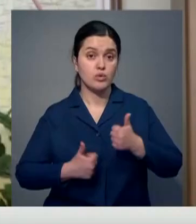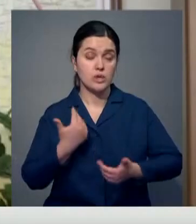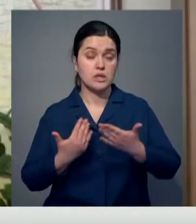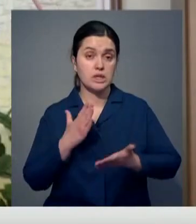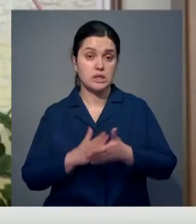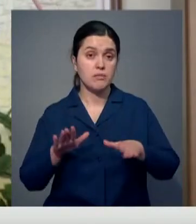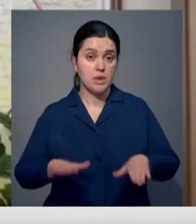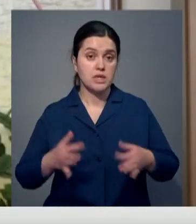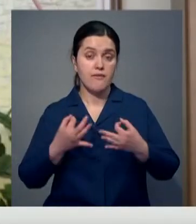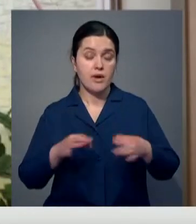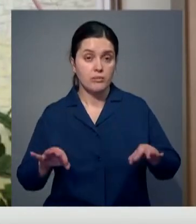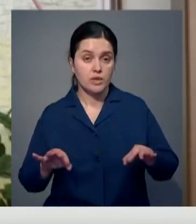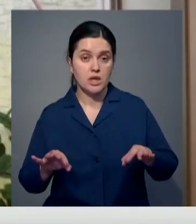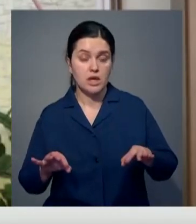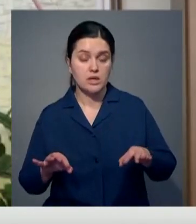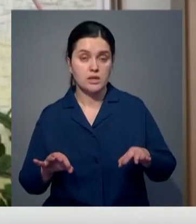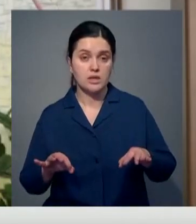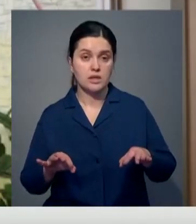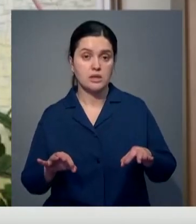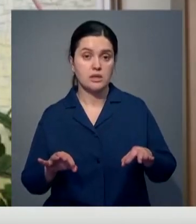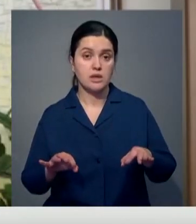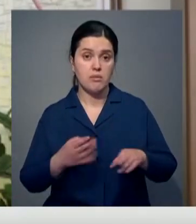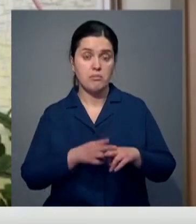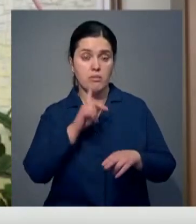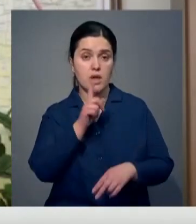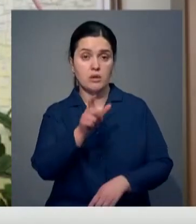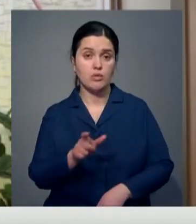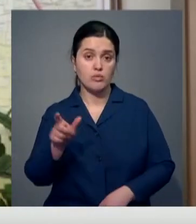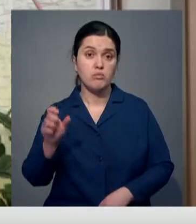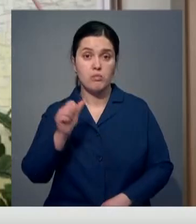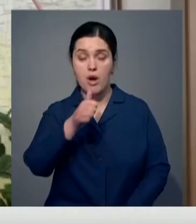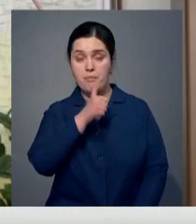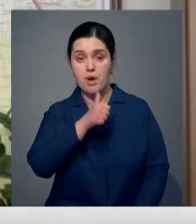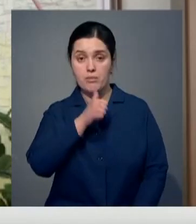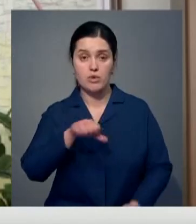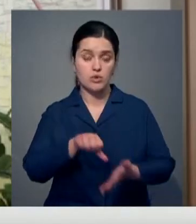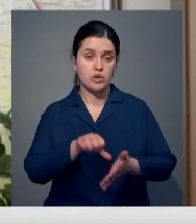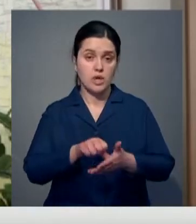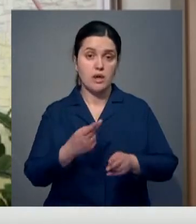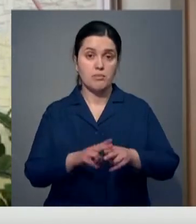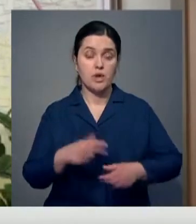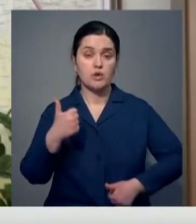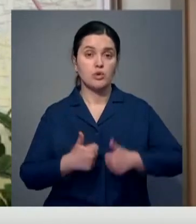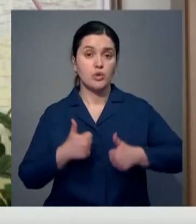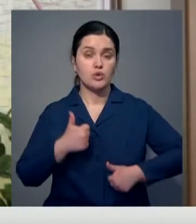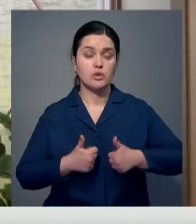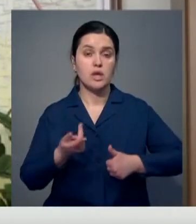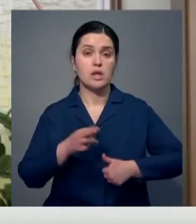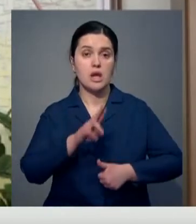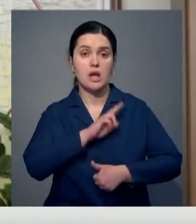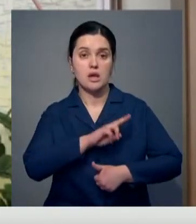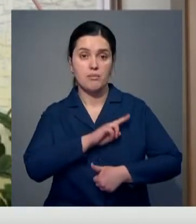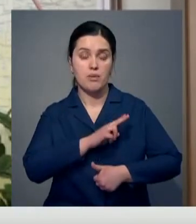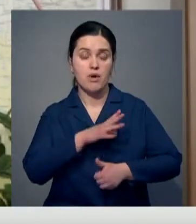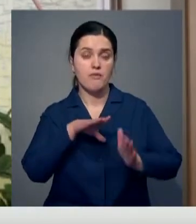участия на те или иные вакантные должности. Поэтому эти молодые люди могут себе попробовать и участвовать в этом конкурсе для работы в